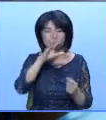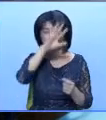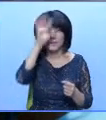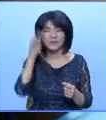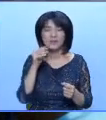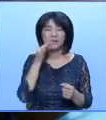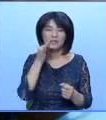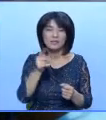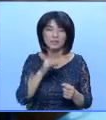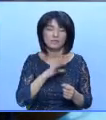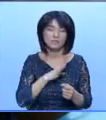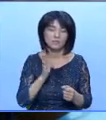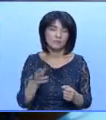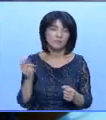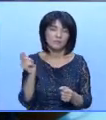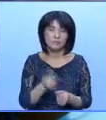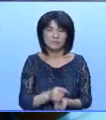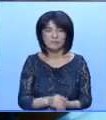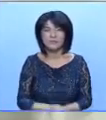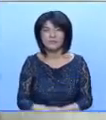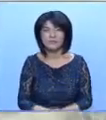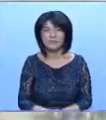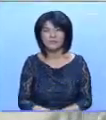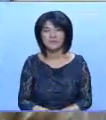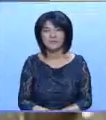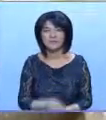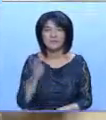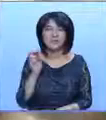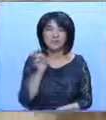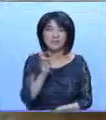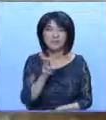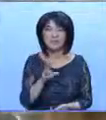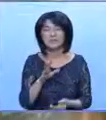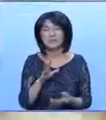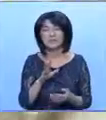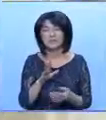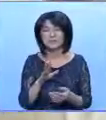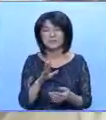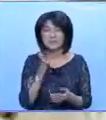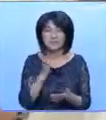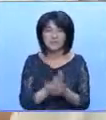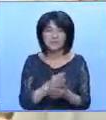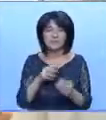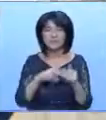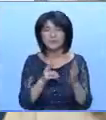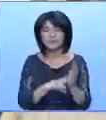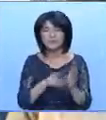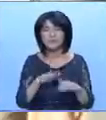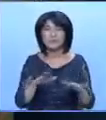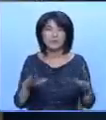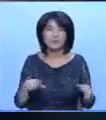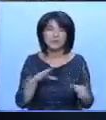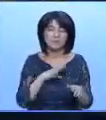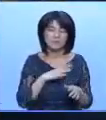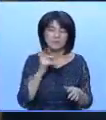түсіндірдім. Балам өте қуанышты. Трамвай көлігімен ойлау қабілетінде кемшілігі бар 17 бала қаланы шарлады.